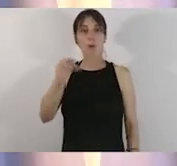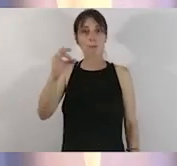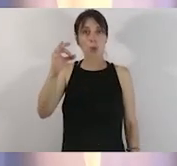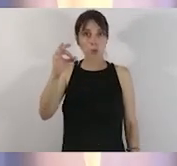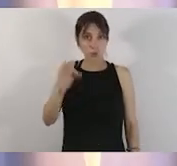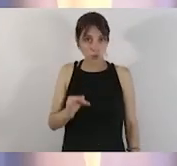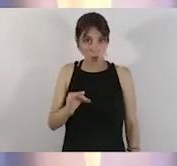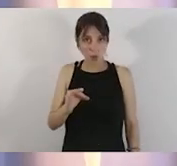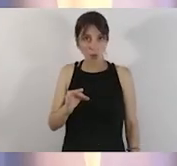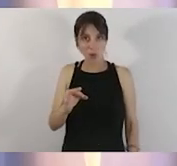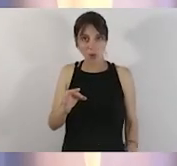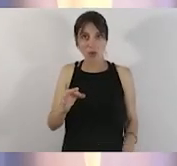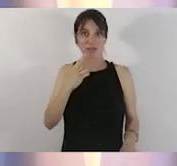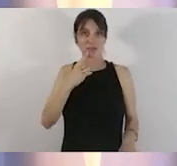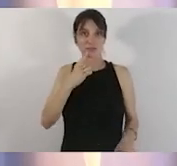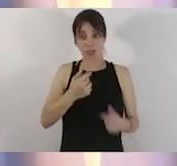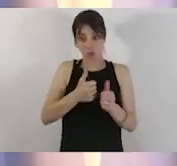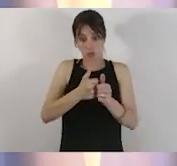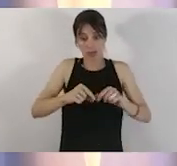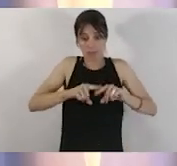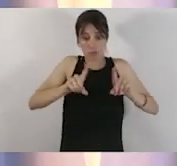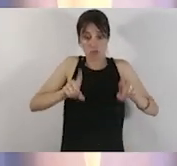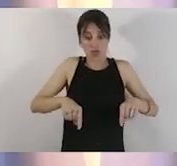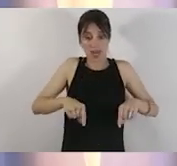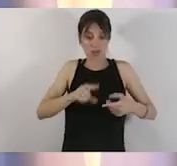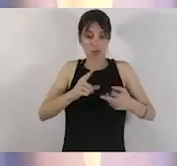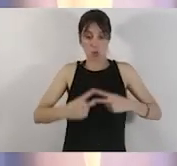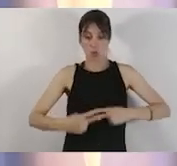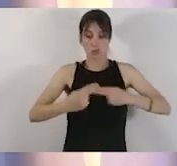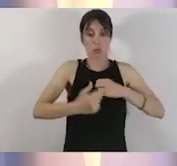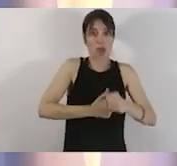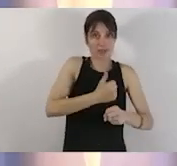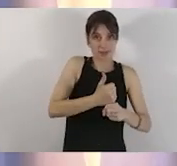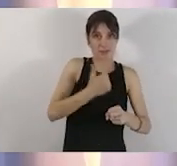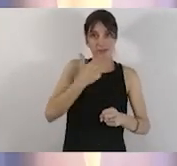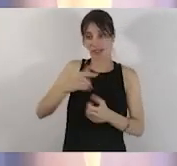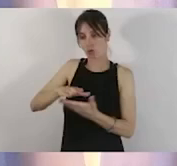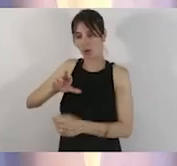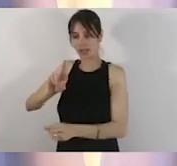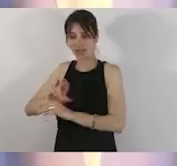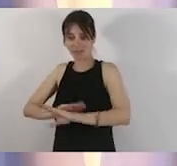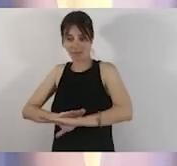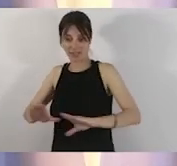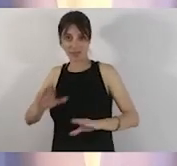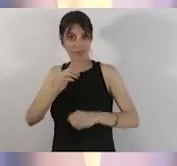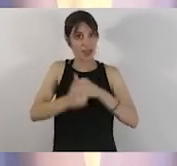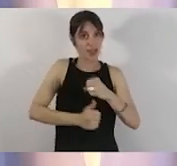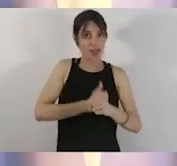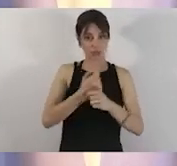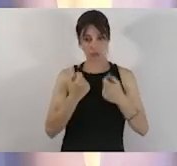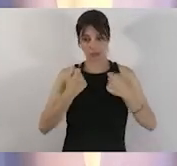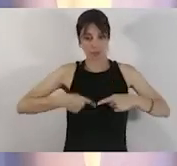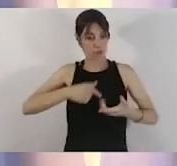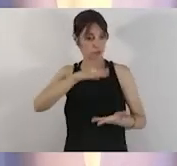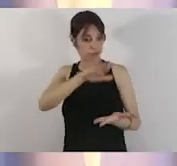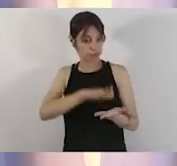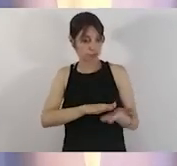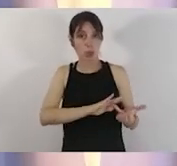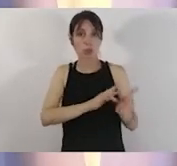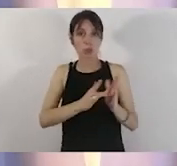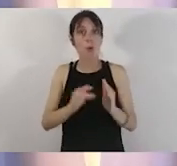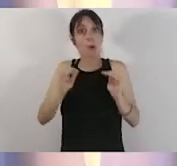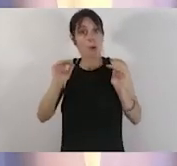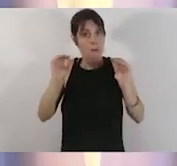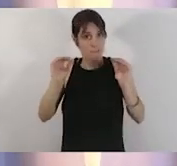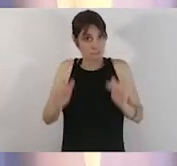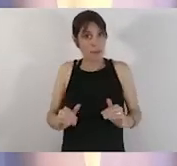qu'enfin, on ne fait plus de réserve. C'est-à-dire qu'on a tout payé sur l'année. Et on a même des restes à réaliser qui vont donc